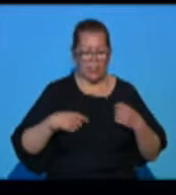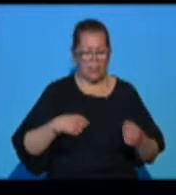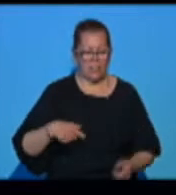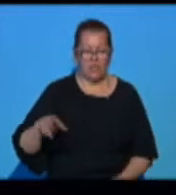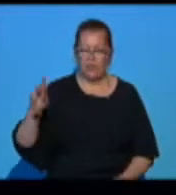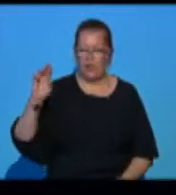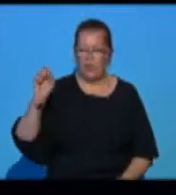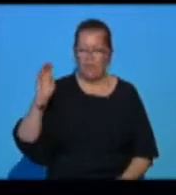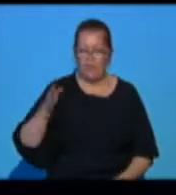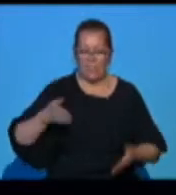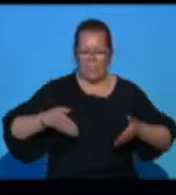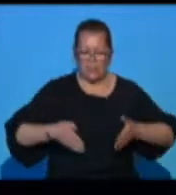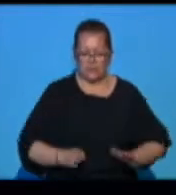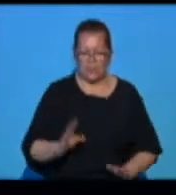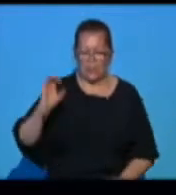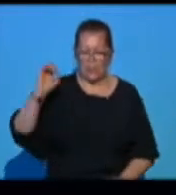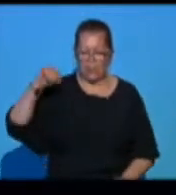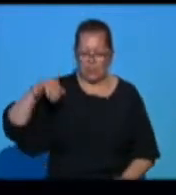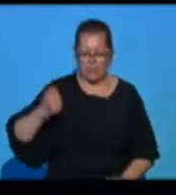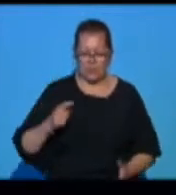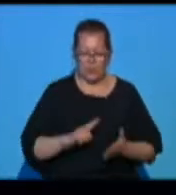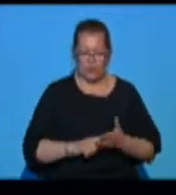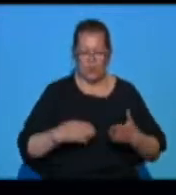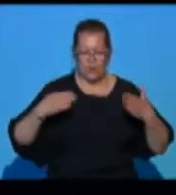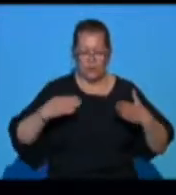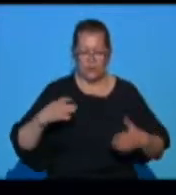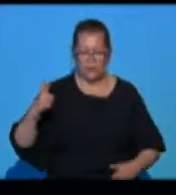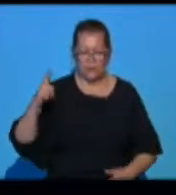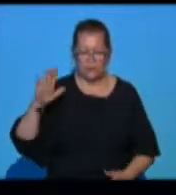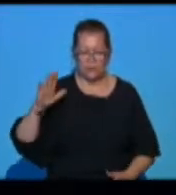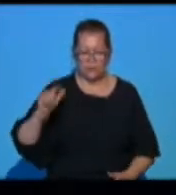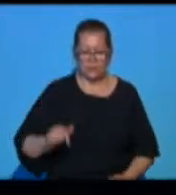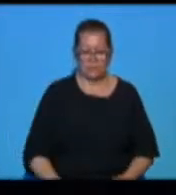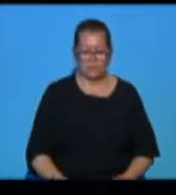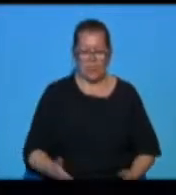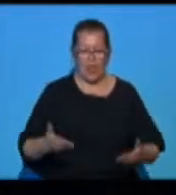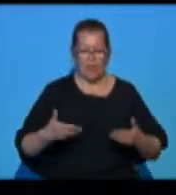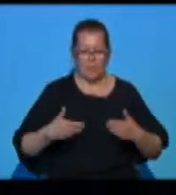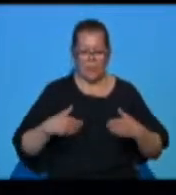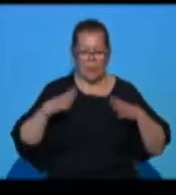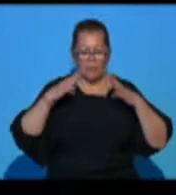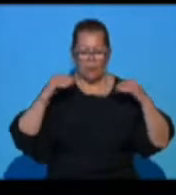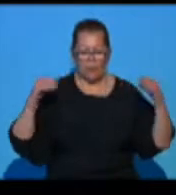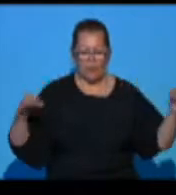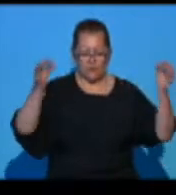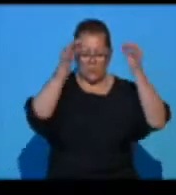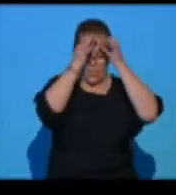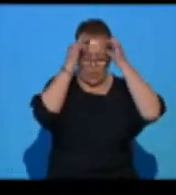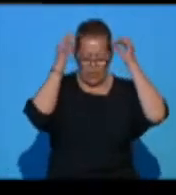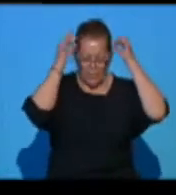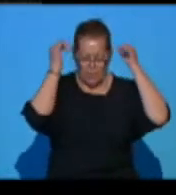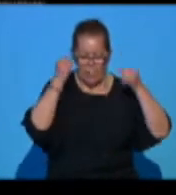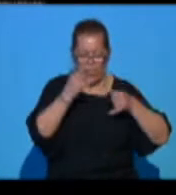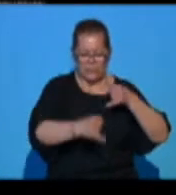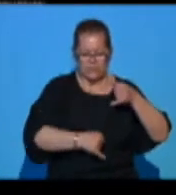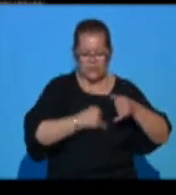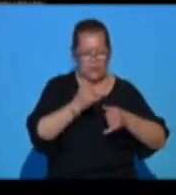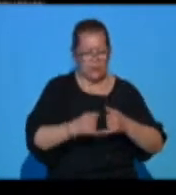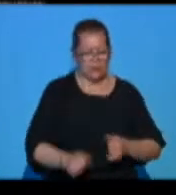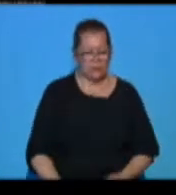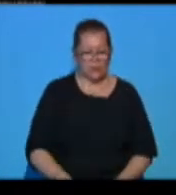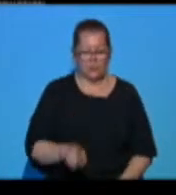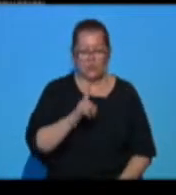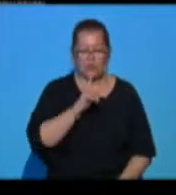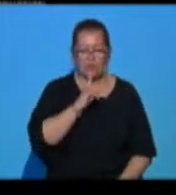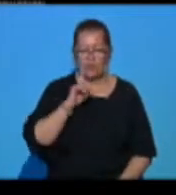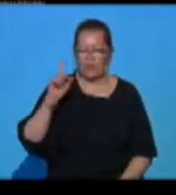Robert Lepage s-a născut în Canada în anul 1957. A primit de-a lungul timpului numeroase premii internaționale, fiind